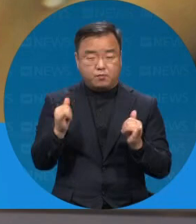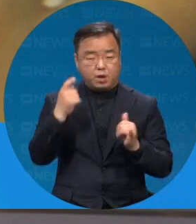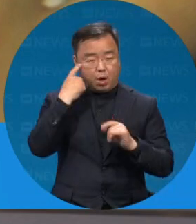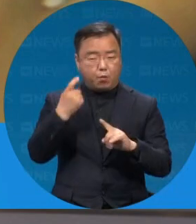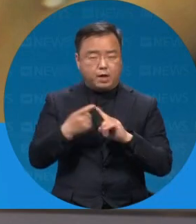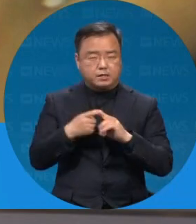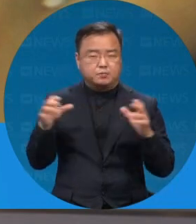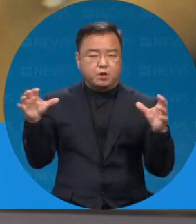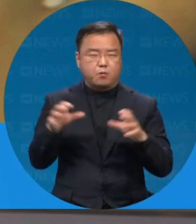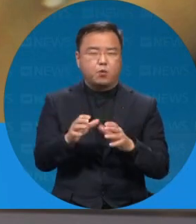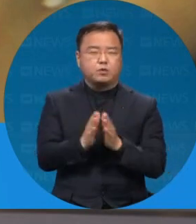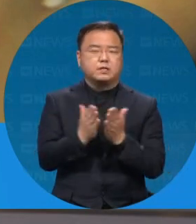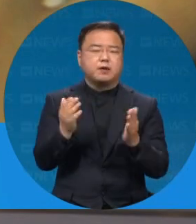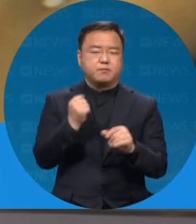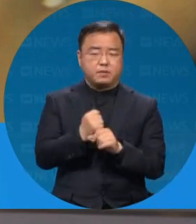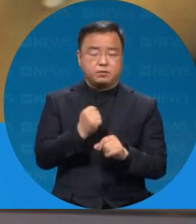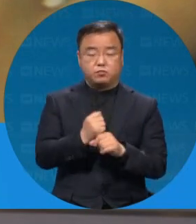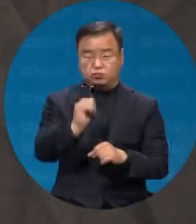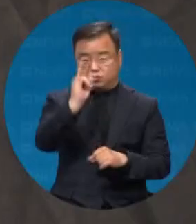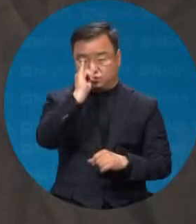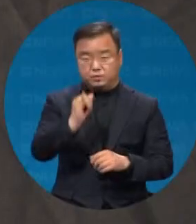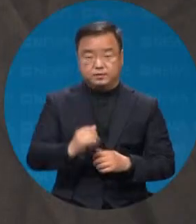합니다 황태웅 기자입니다